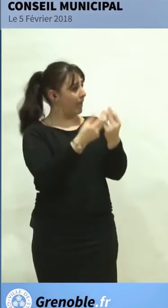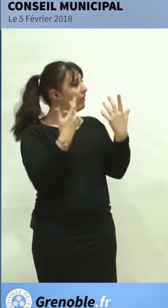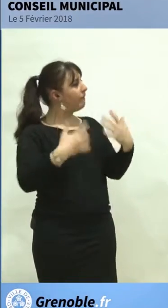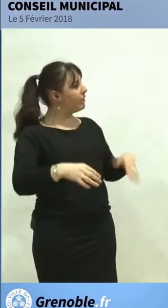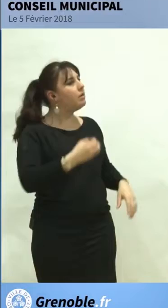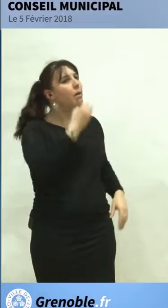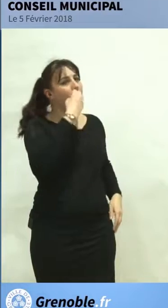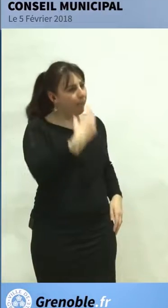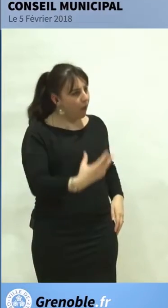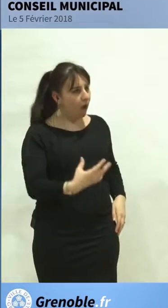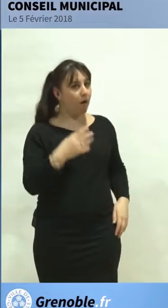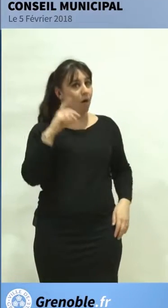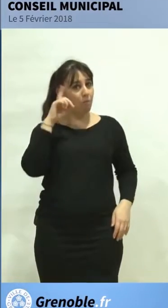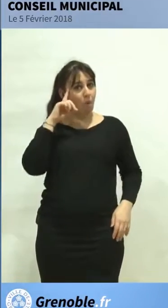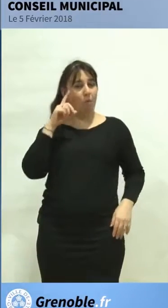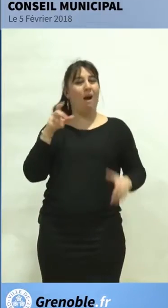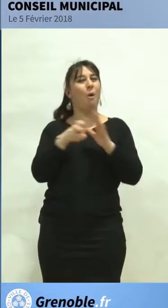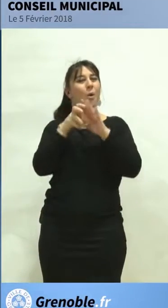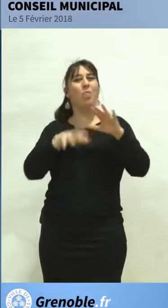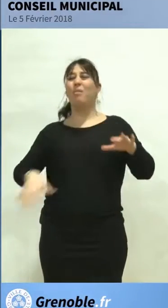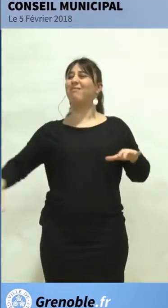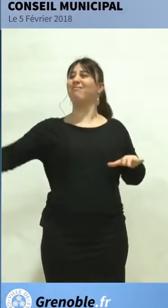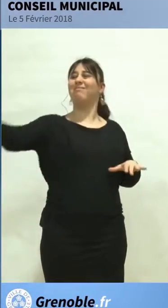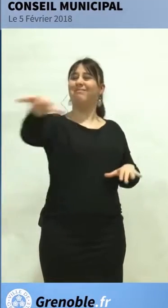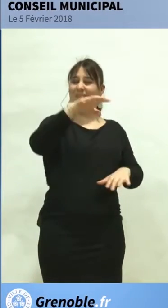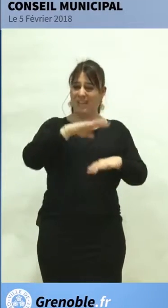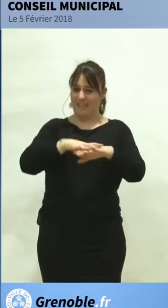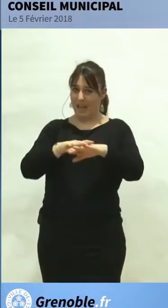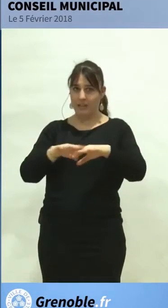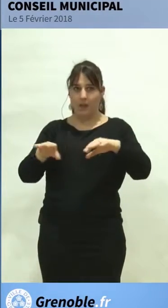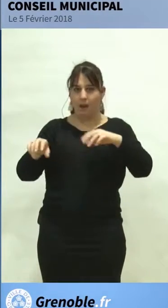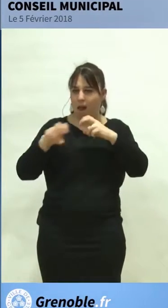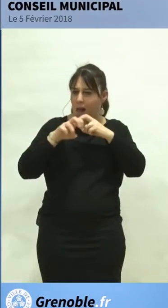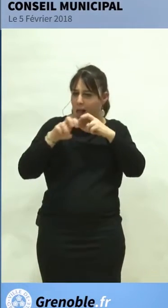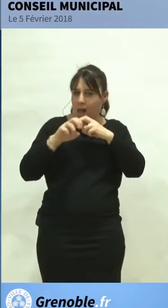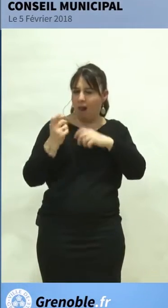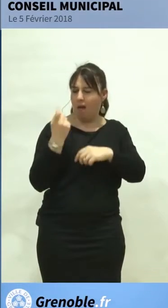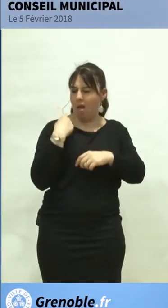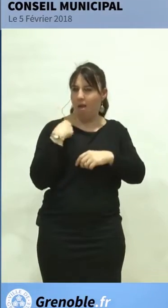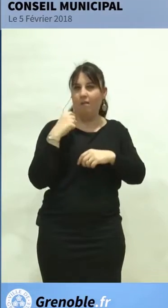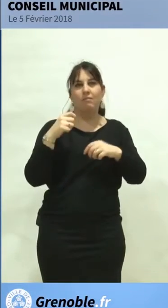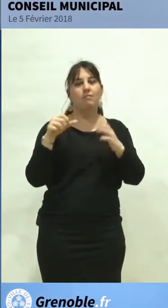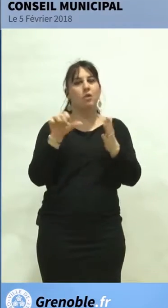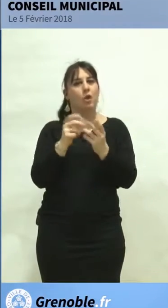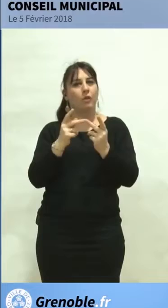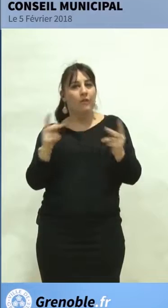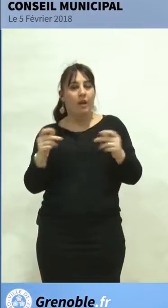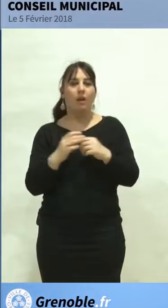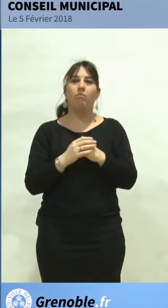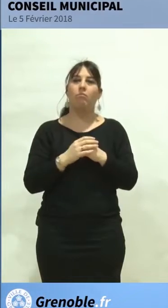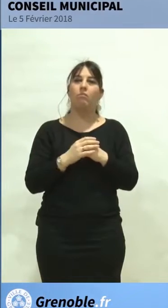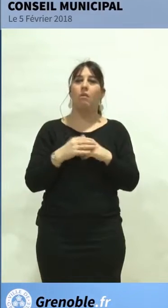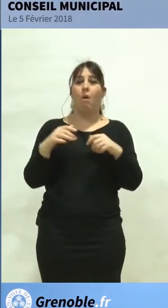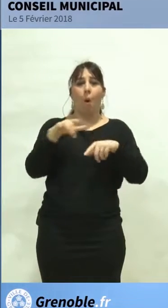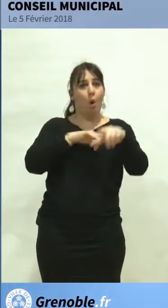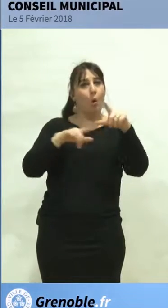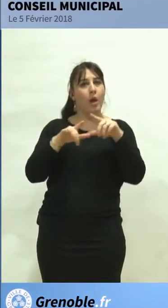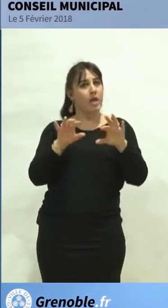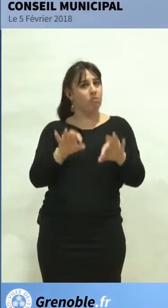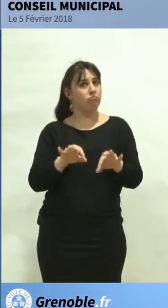C'est par exemple un des rares quartiers de Grenoble, proche du centre-ville, qui dispose de loyers modérés et de grands